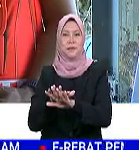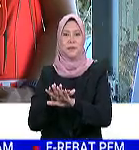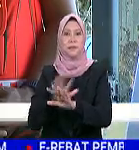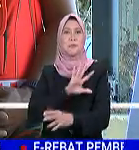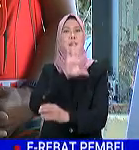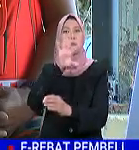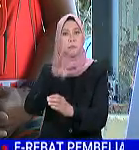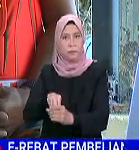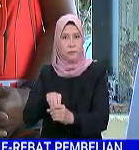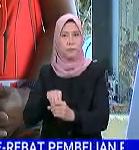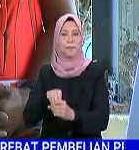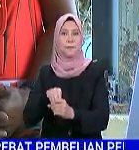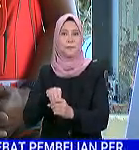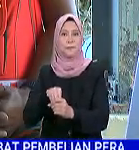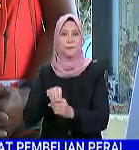terlibat dengan